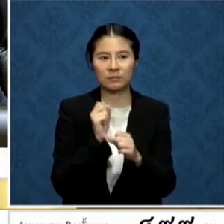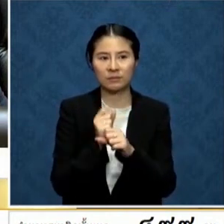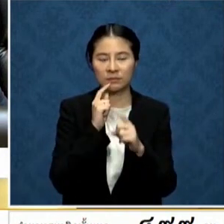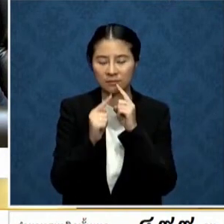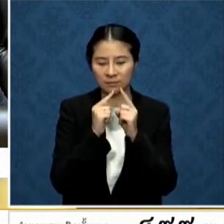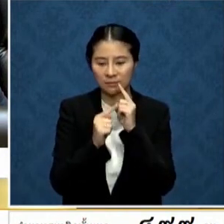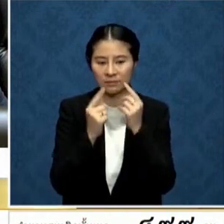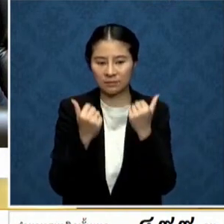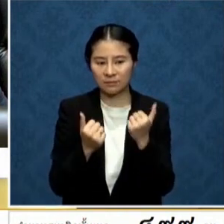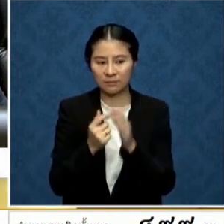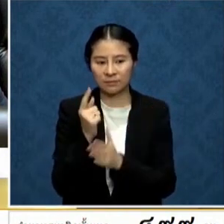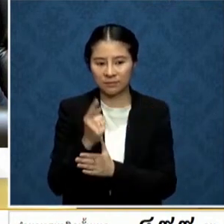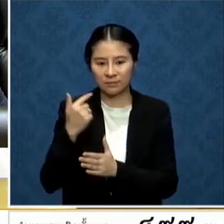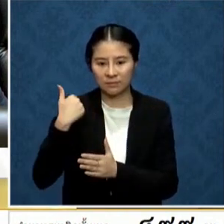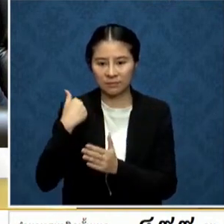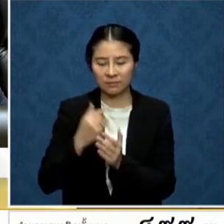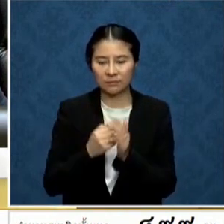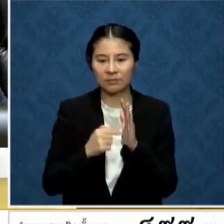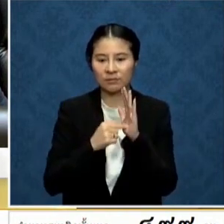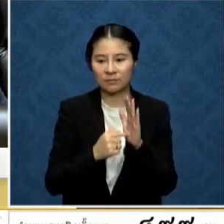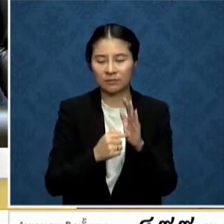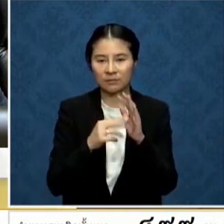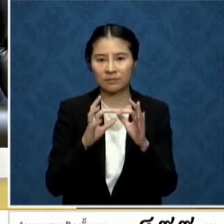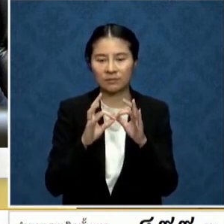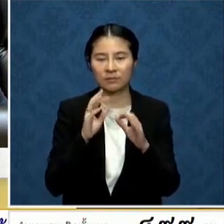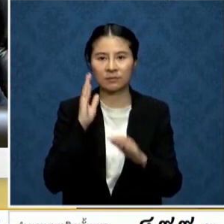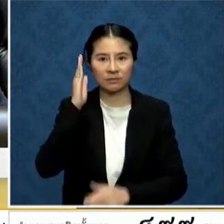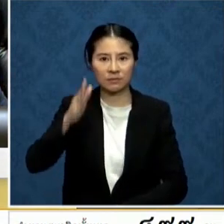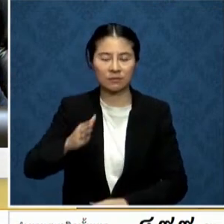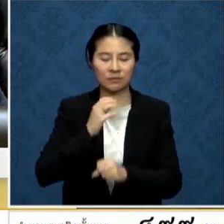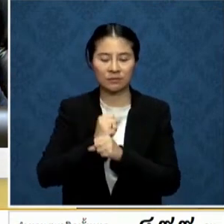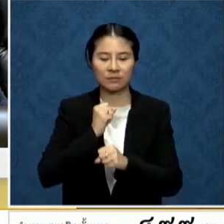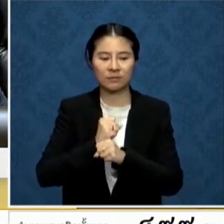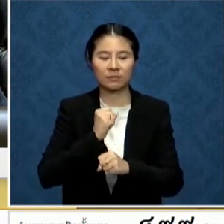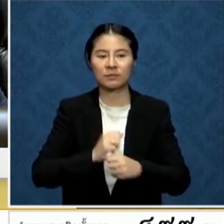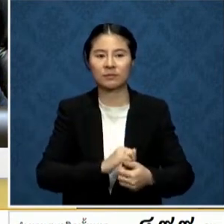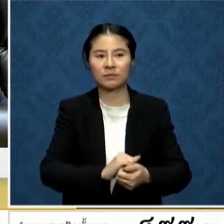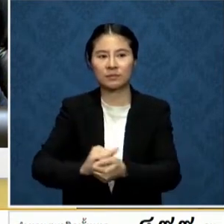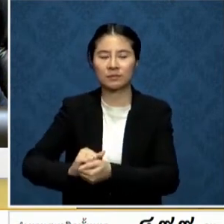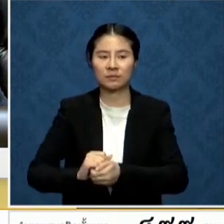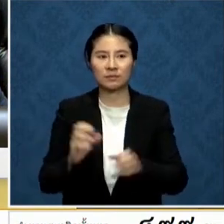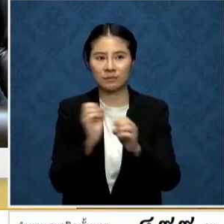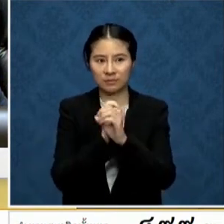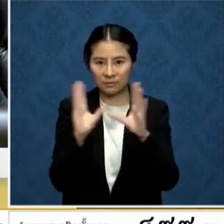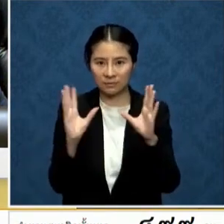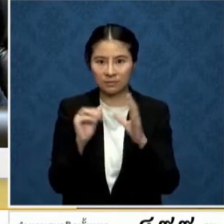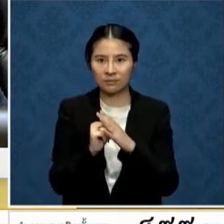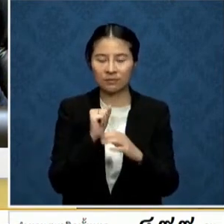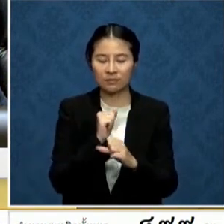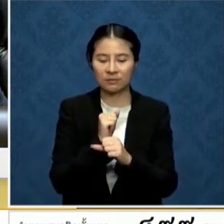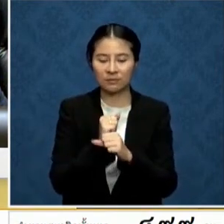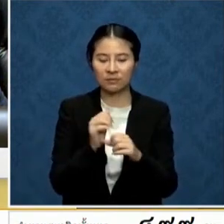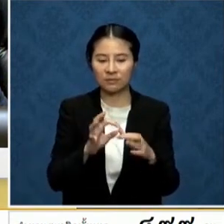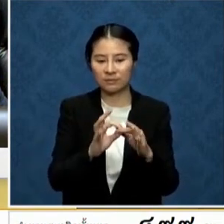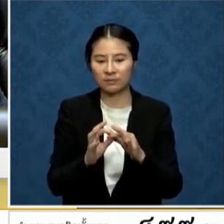คุยกันอยู่นี้ก็ควรจะเป็นงานของการยกระดับสภาเพื่อให้สภาในอนาคตทำงานร่วมกันอย่างมีประสิทธิภาพโปร่งใสฉับไวยมีความดิจิตอล